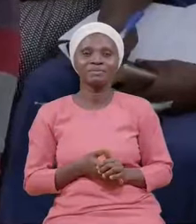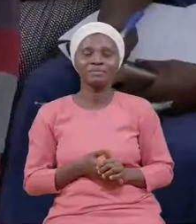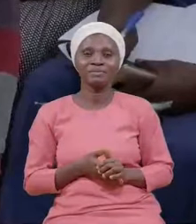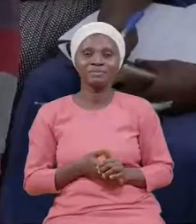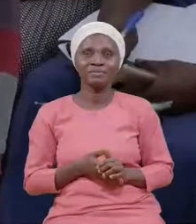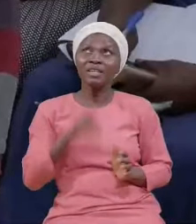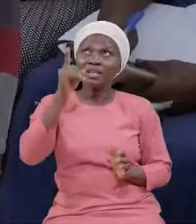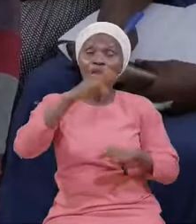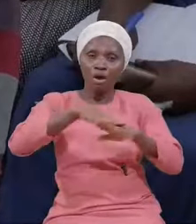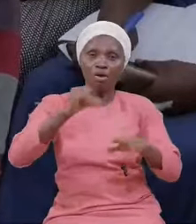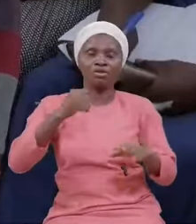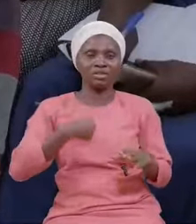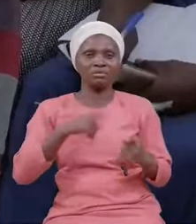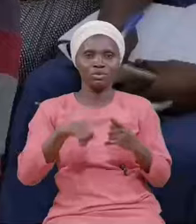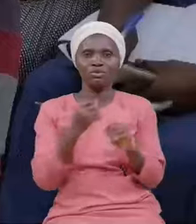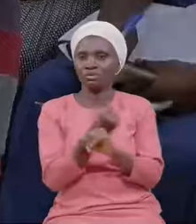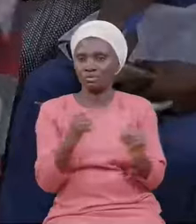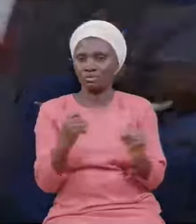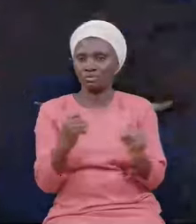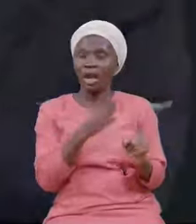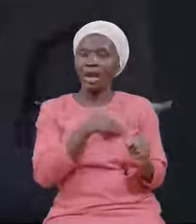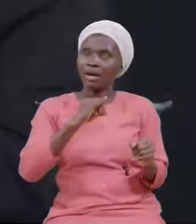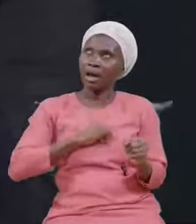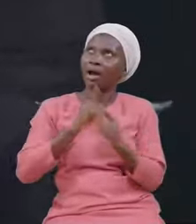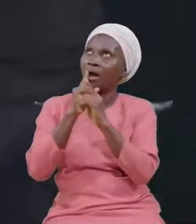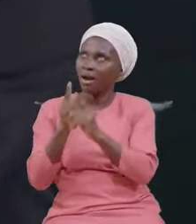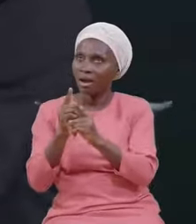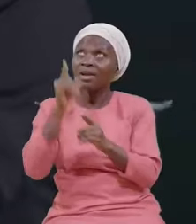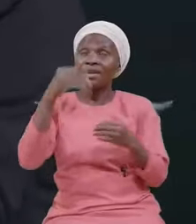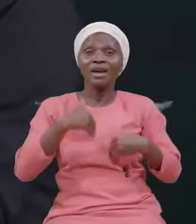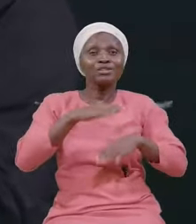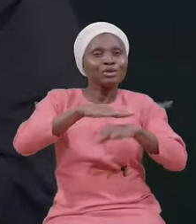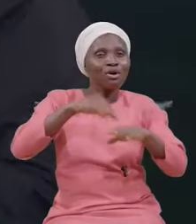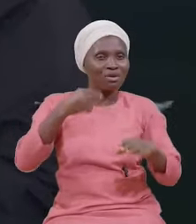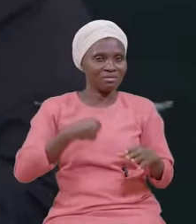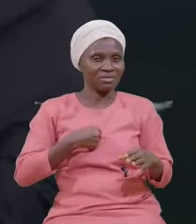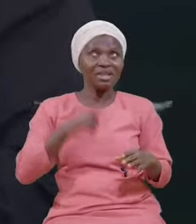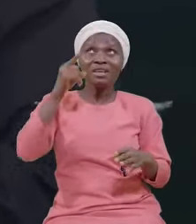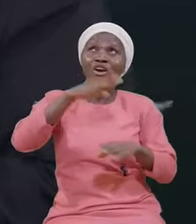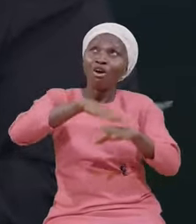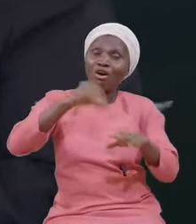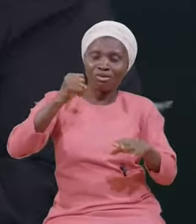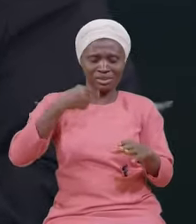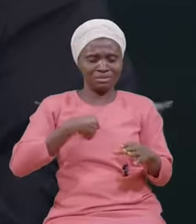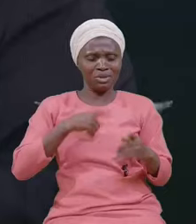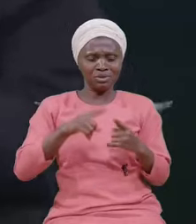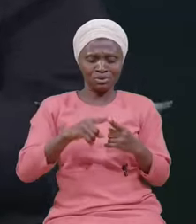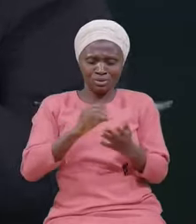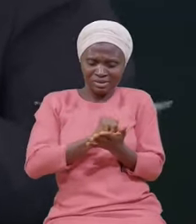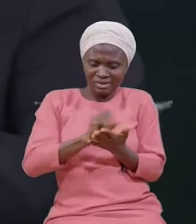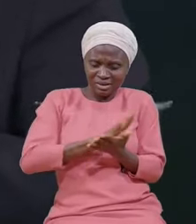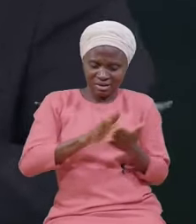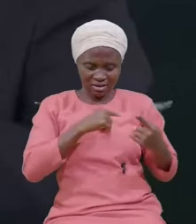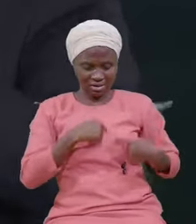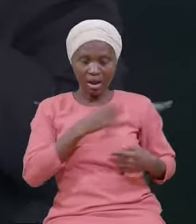Il m'appelle au salut et j'ai répondu. Il m'a appelé à la sanctification